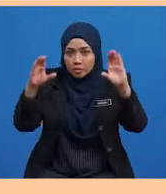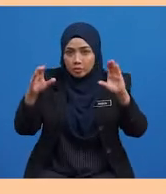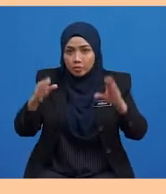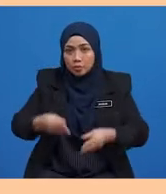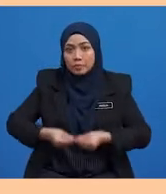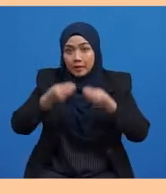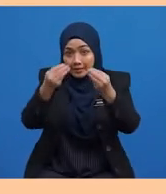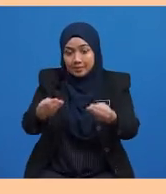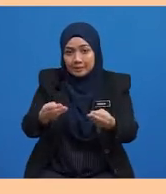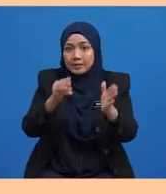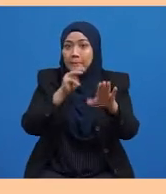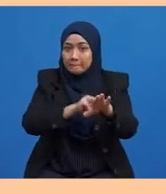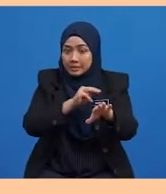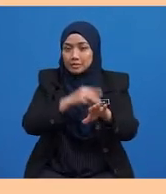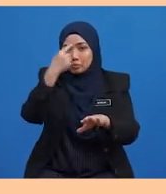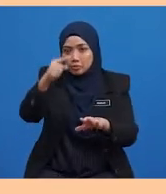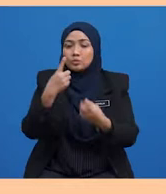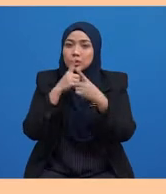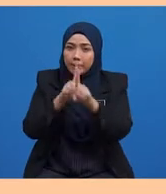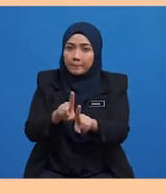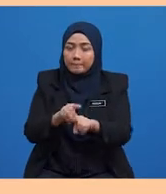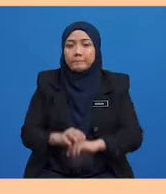masa untuk menjawab soalan ini.